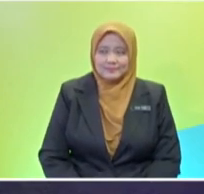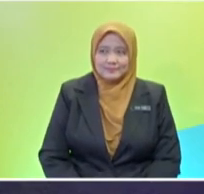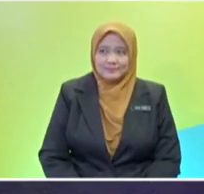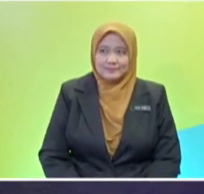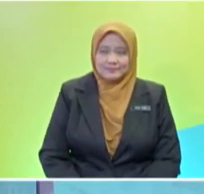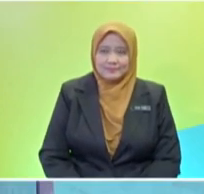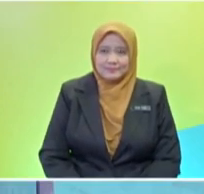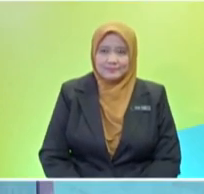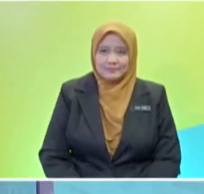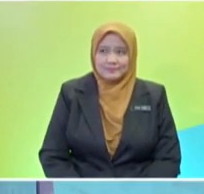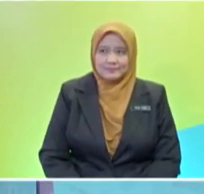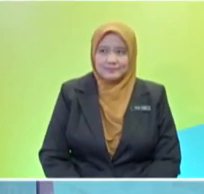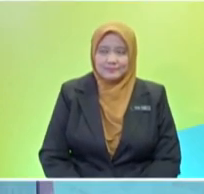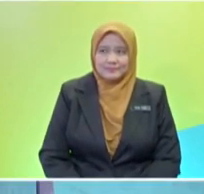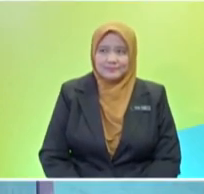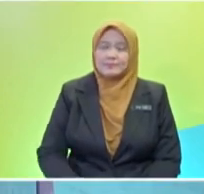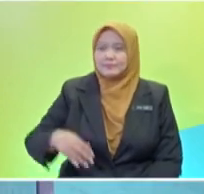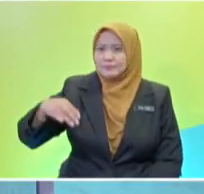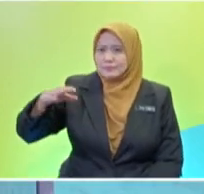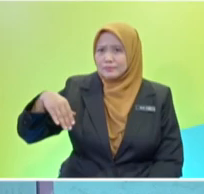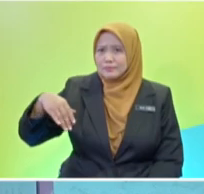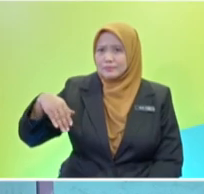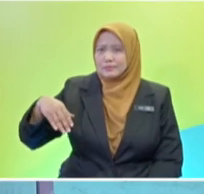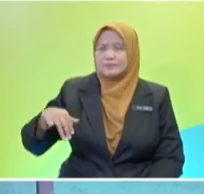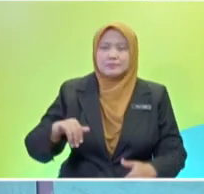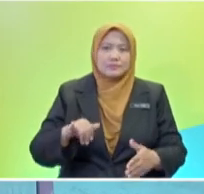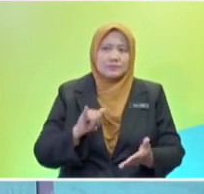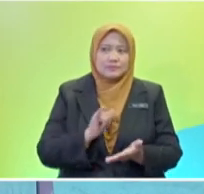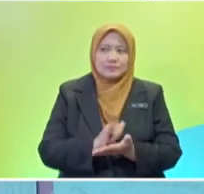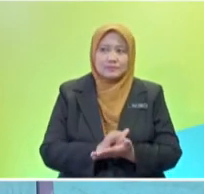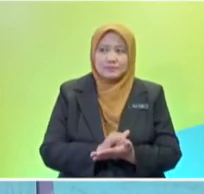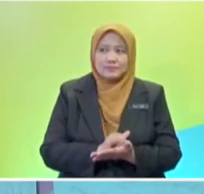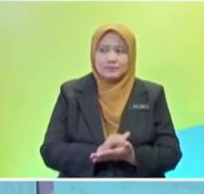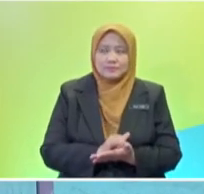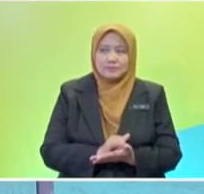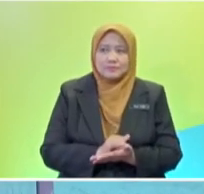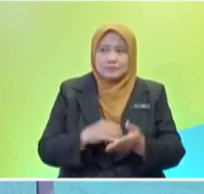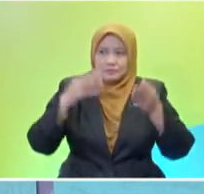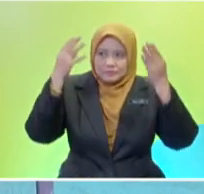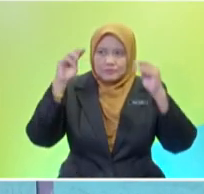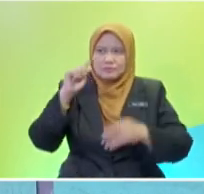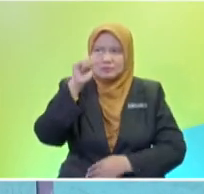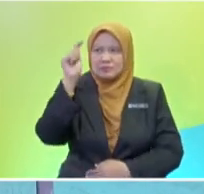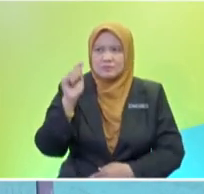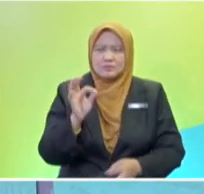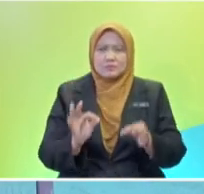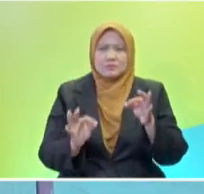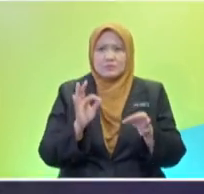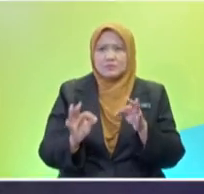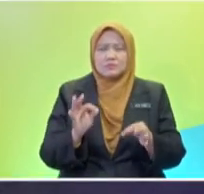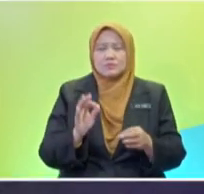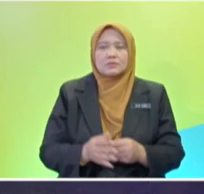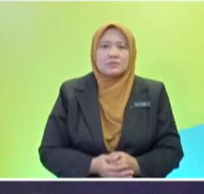sebelum kita turun ke bawah lagi fine Hache gua nanya nih kita selalu angkat-angkat barang guille Kenapa